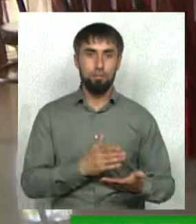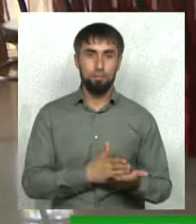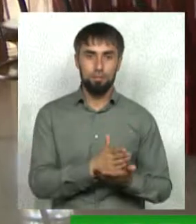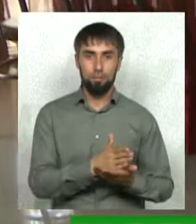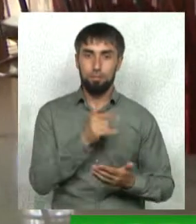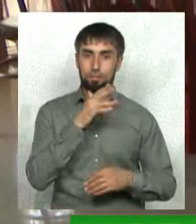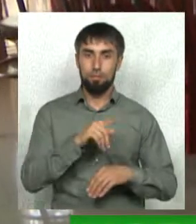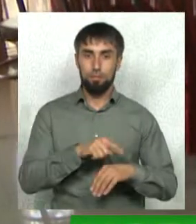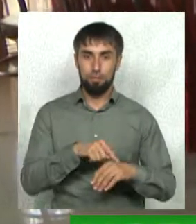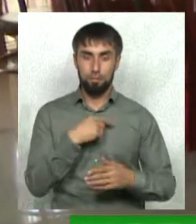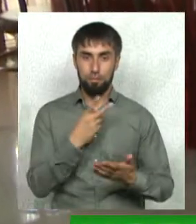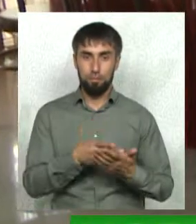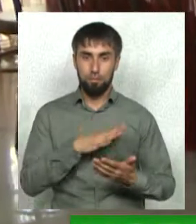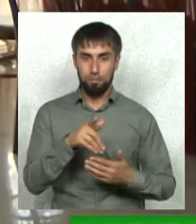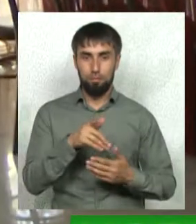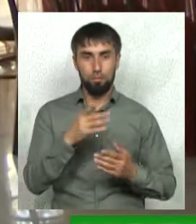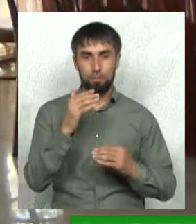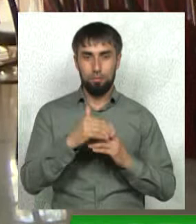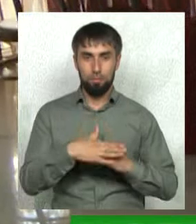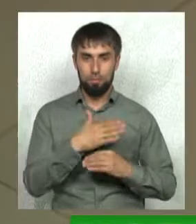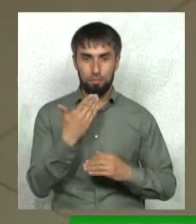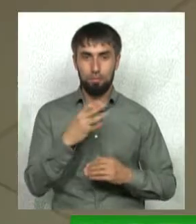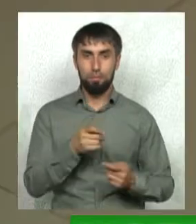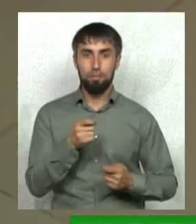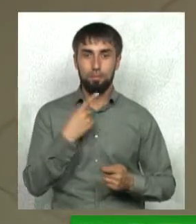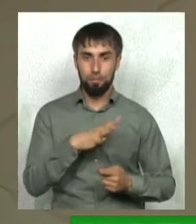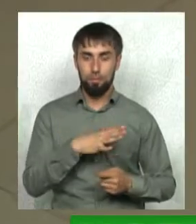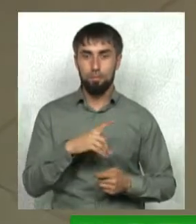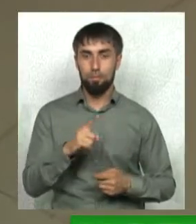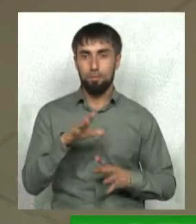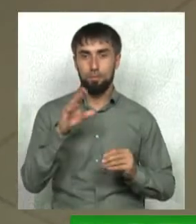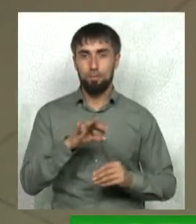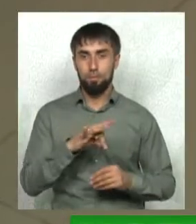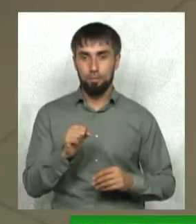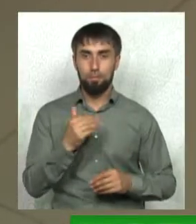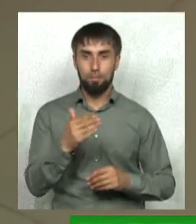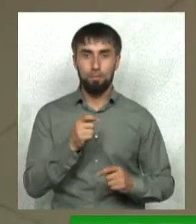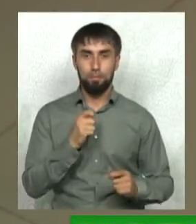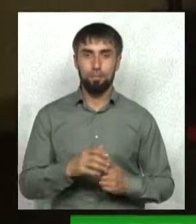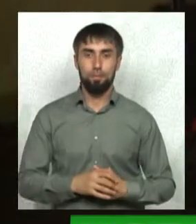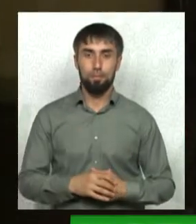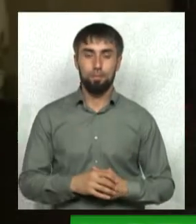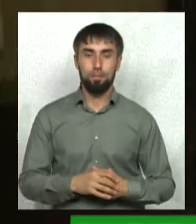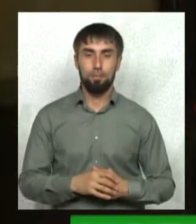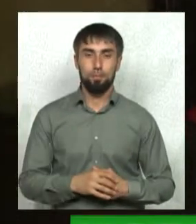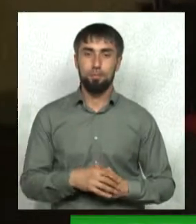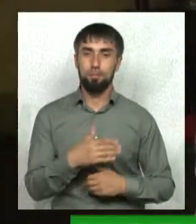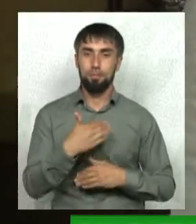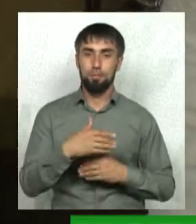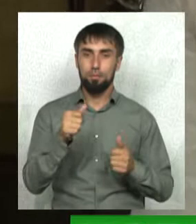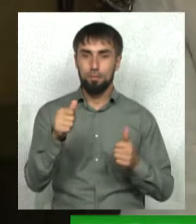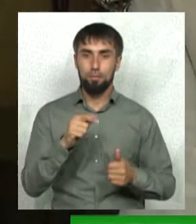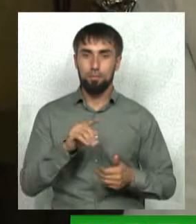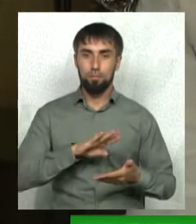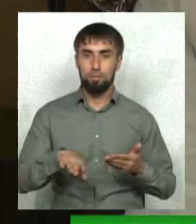часах, когда мы посетили это кафе, не вечер. Но администратор заверил, что все меры они соблюдают. А снаружи вывеска, что после